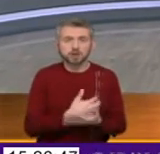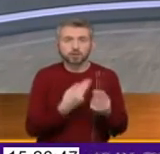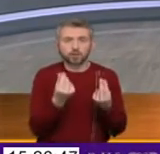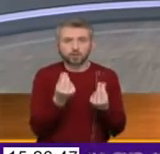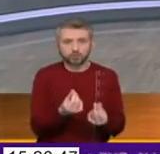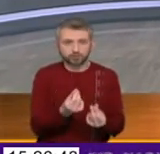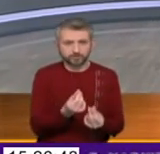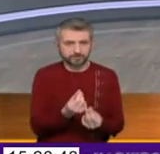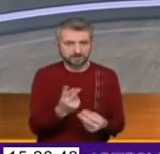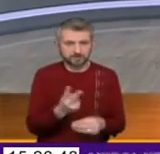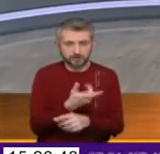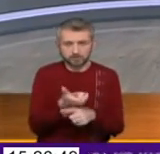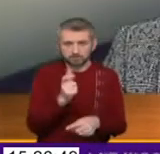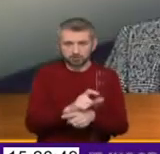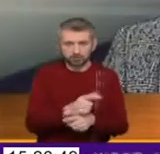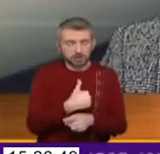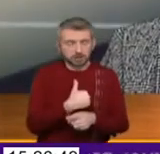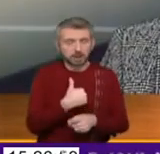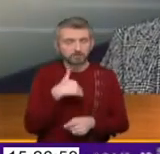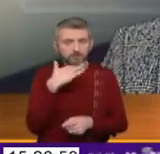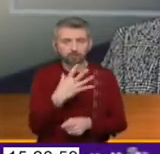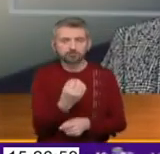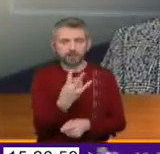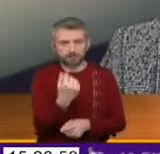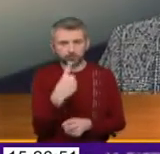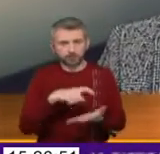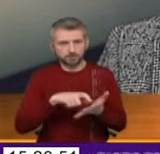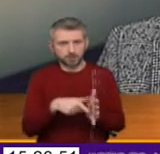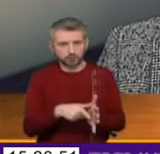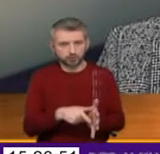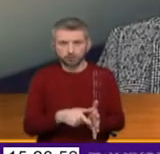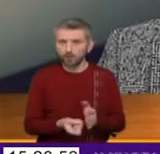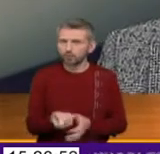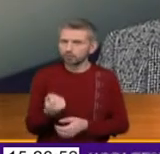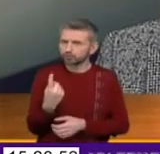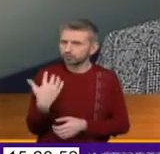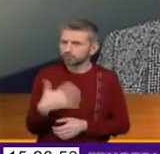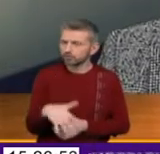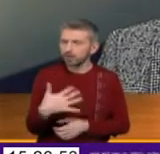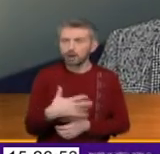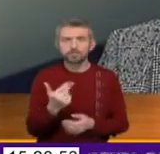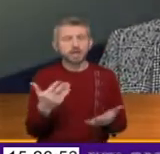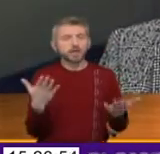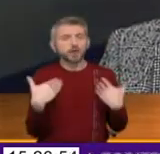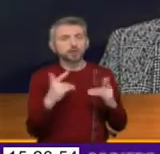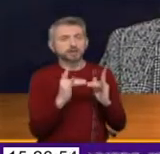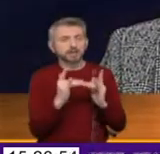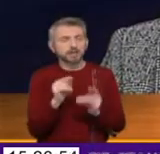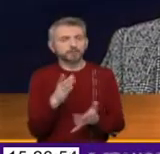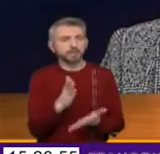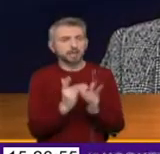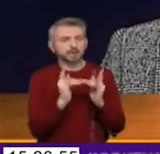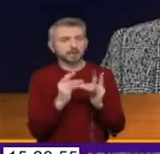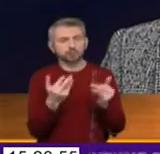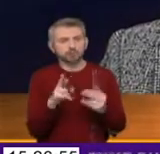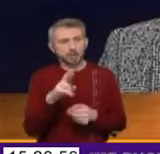просто подвійну суму, і нам вистачило ще на одну функціональну кімнату. Угу. І оскільки Святошинський інтернат, він є інтернатом